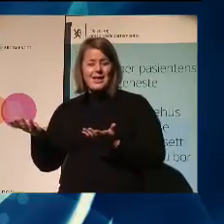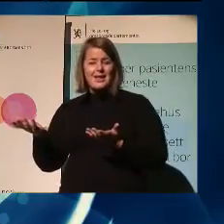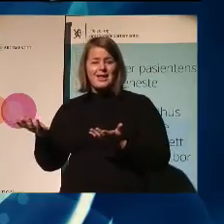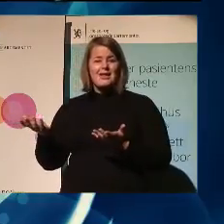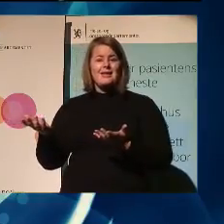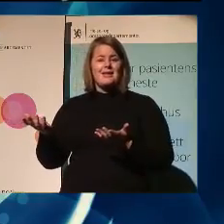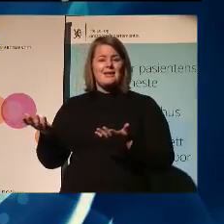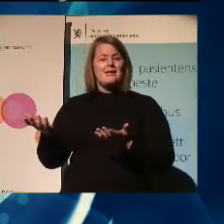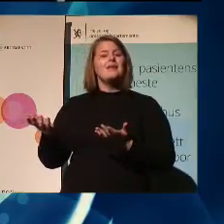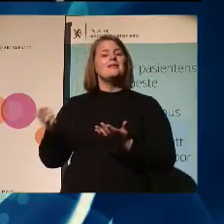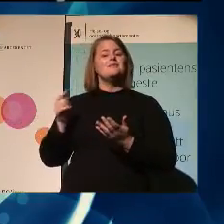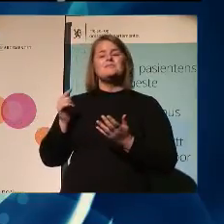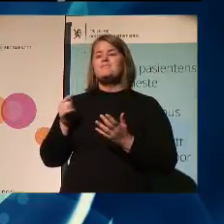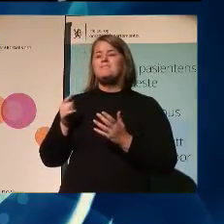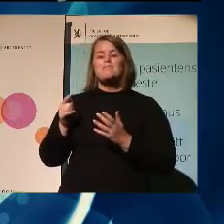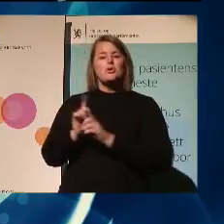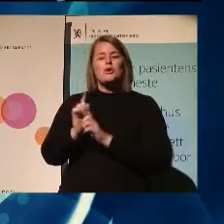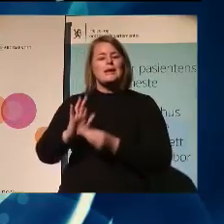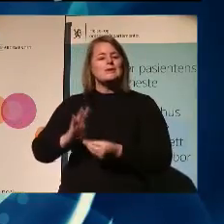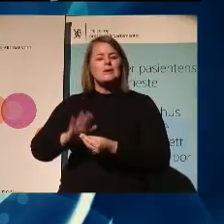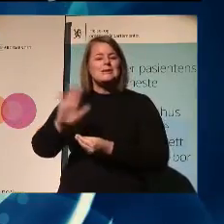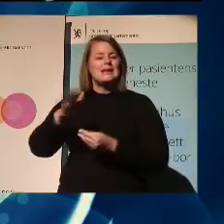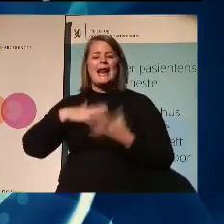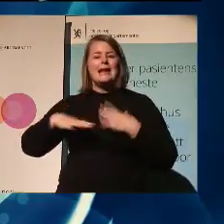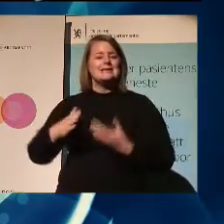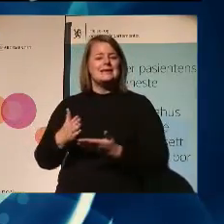ikke pasientens helsetjeneste.